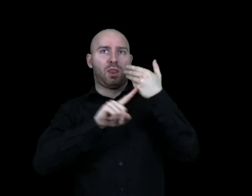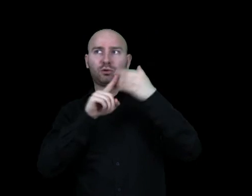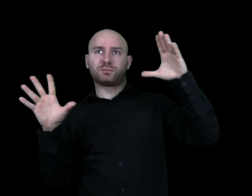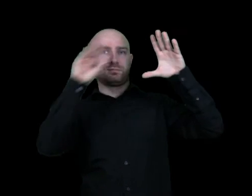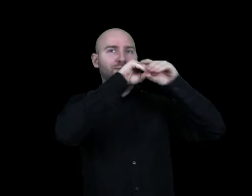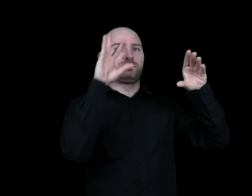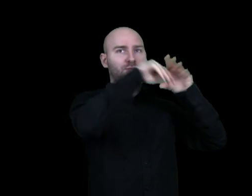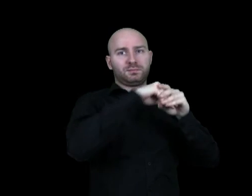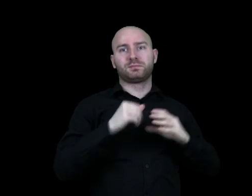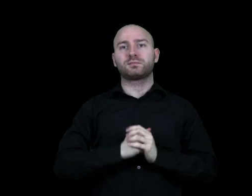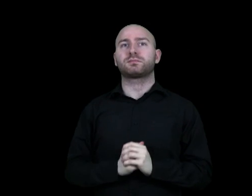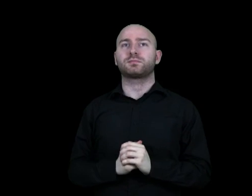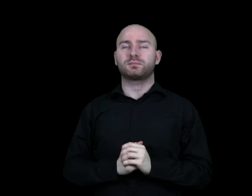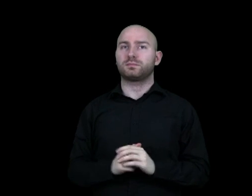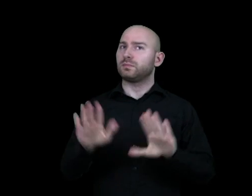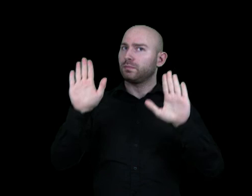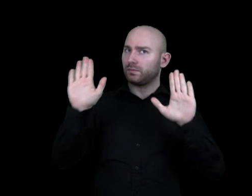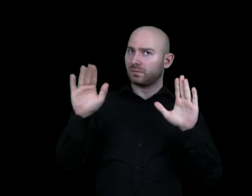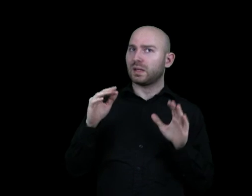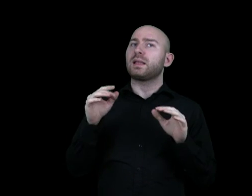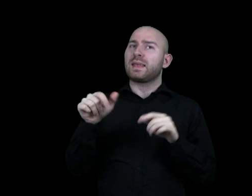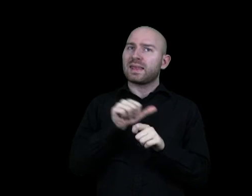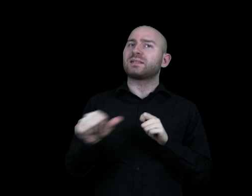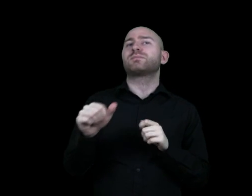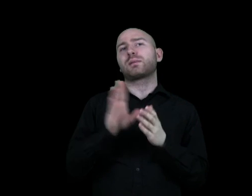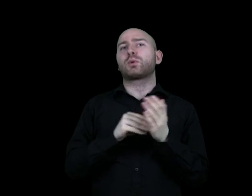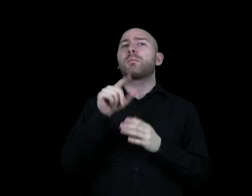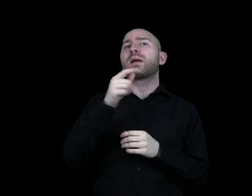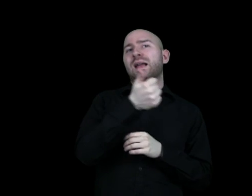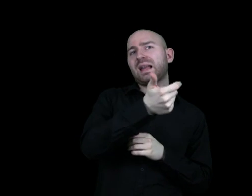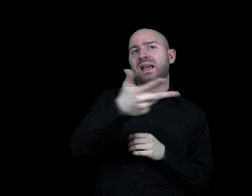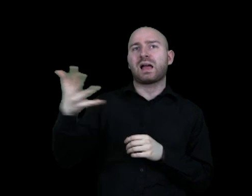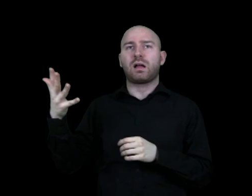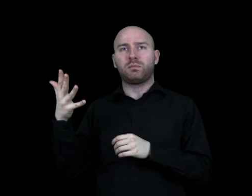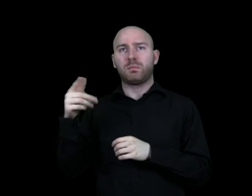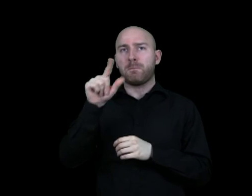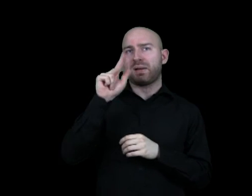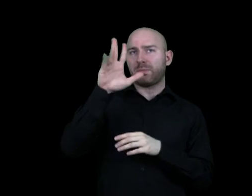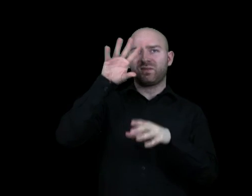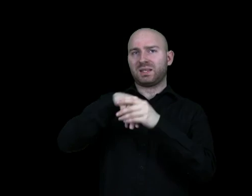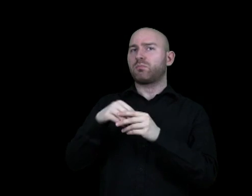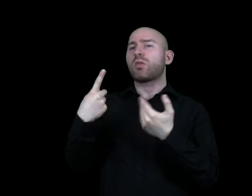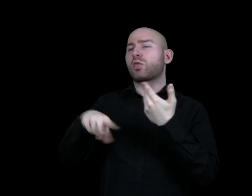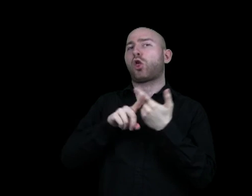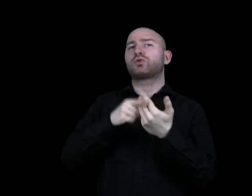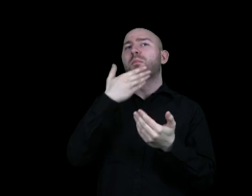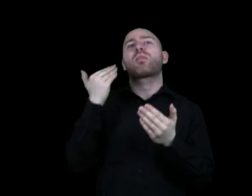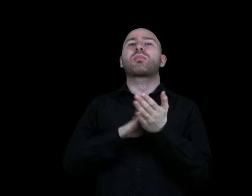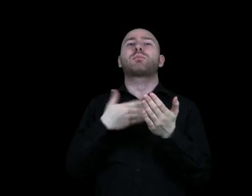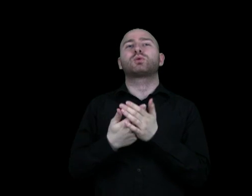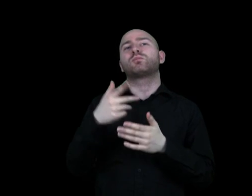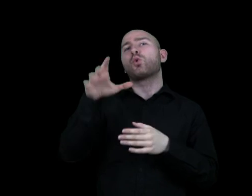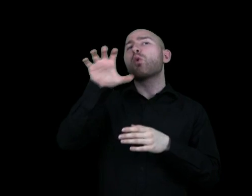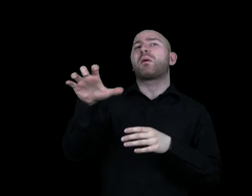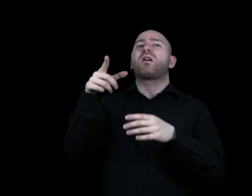powiększy PKB. Nie obejmie on jednak pewnych rzeczy. Nie obejmuje to rzeczy nielegalnych. Nie